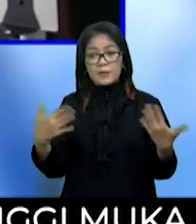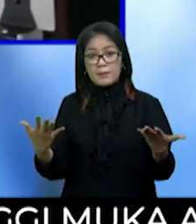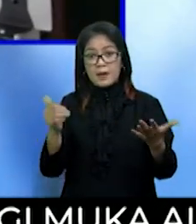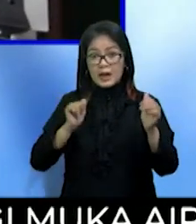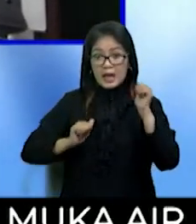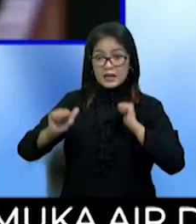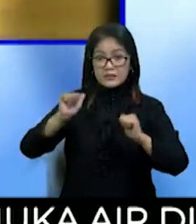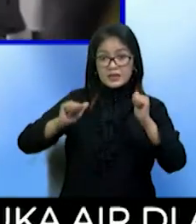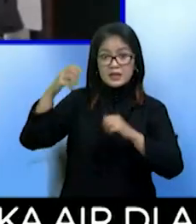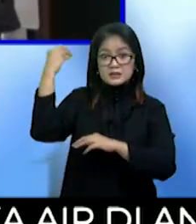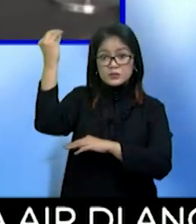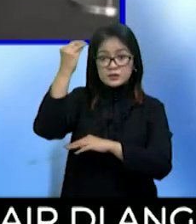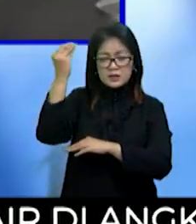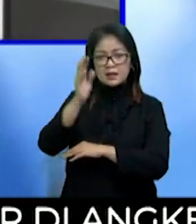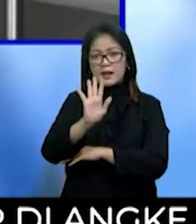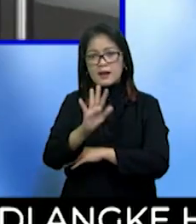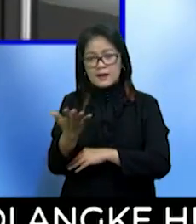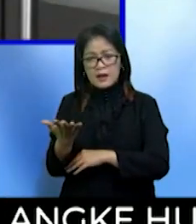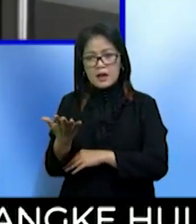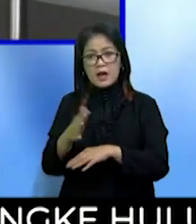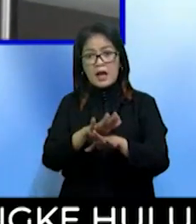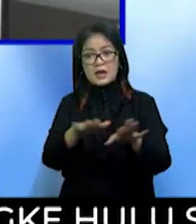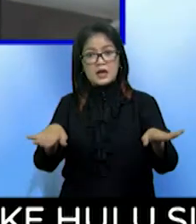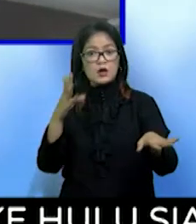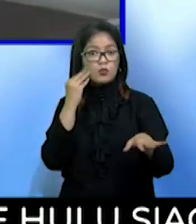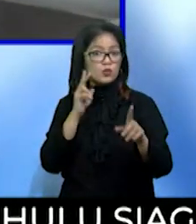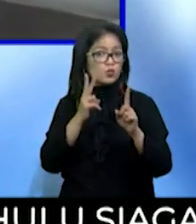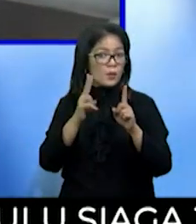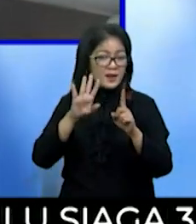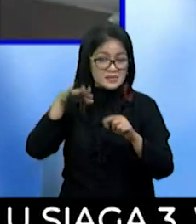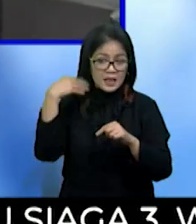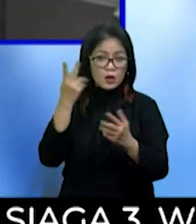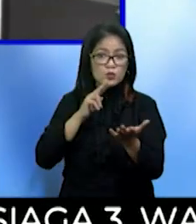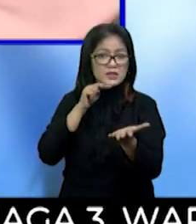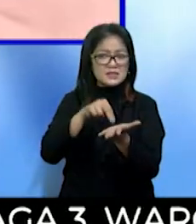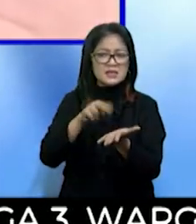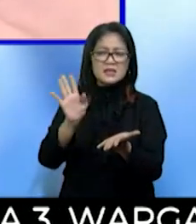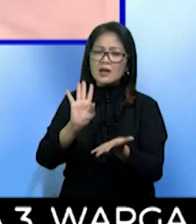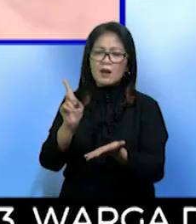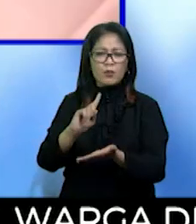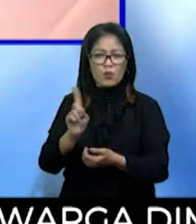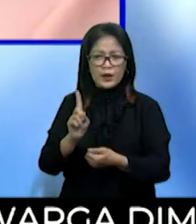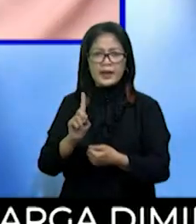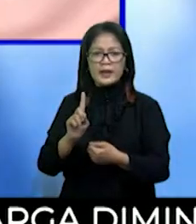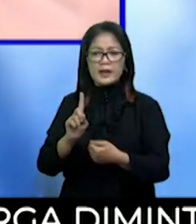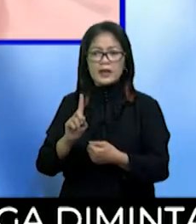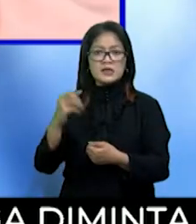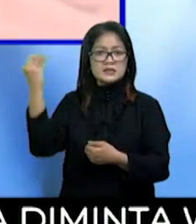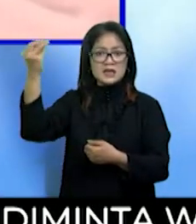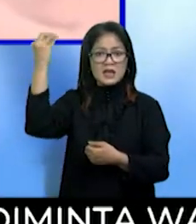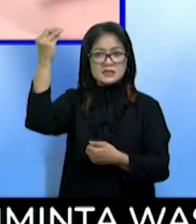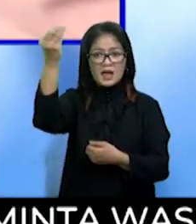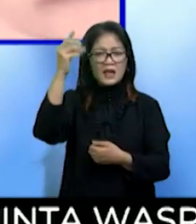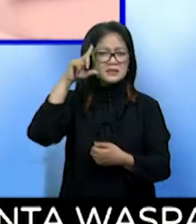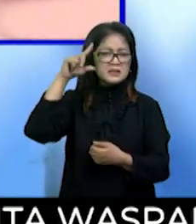perjalanan, karena sampai saat ini kan anak usia 12 tahun juga tidak diizinkan untuk melakukan perjalanan jarak jauh.